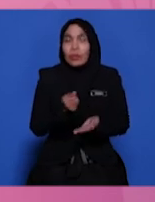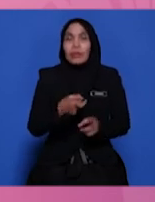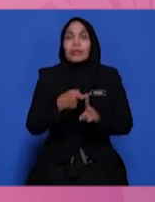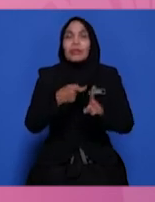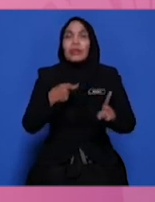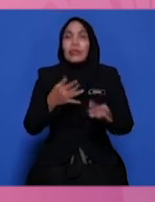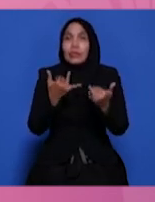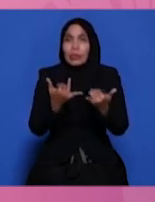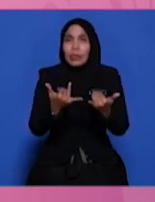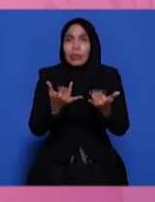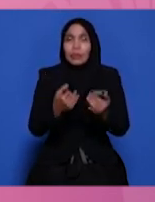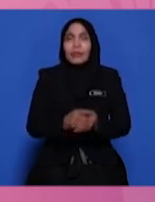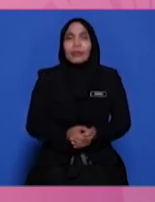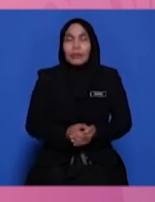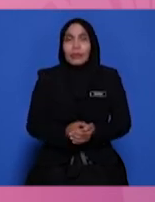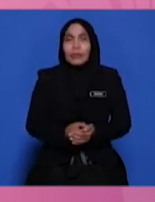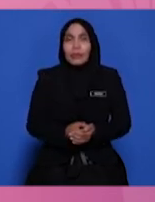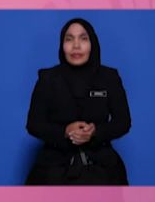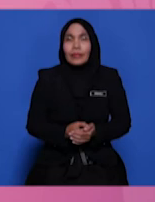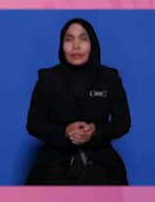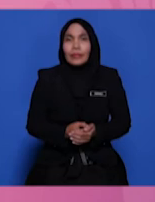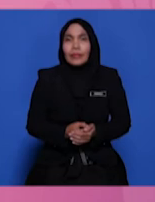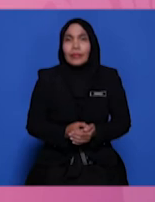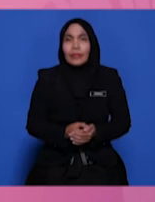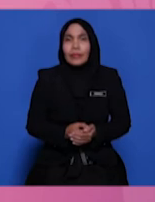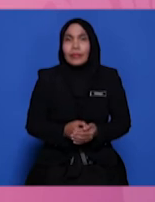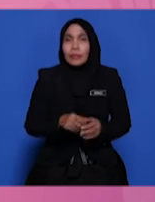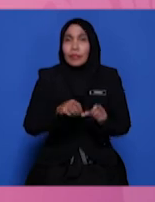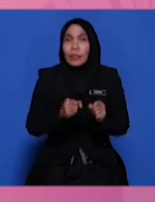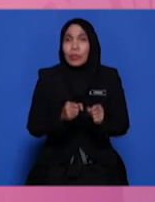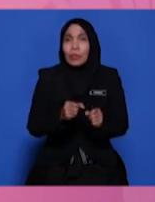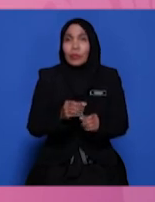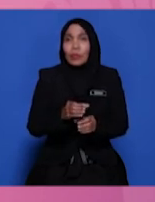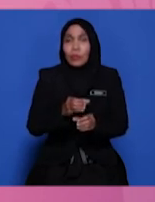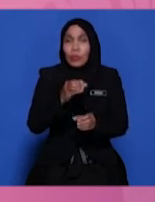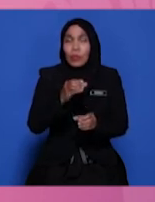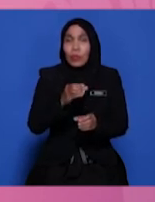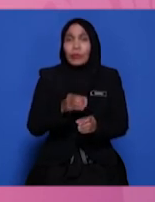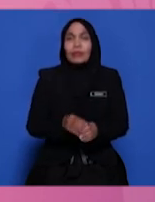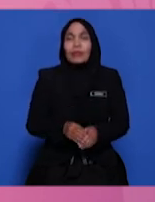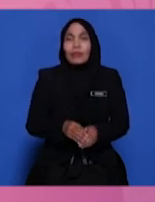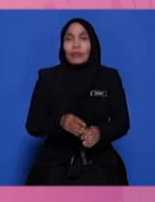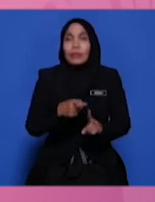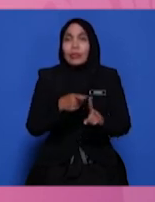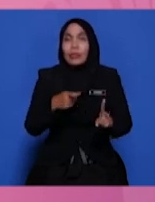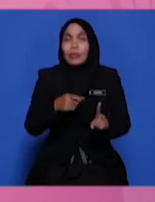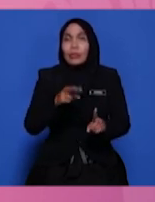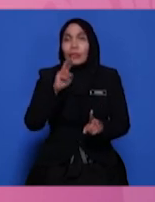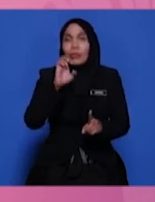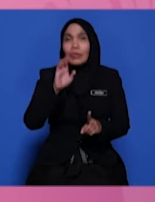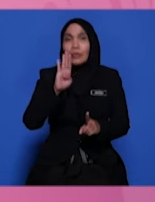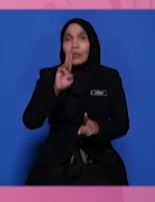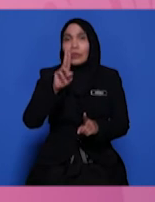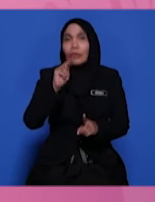Berkata peribahasa Melayu, melentur bulu, biarlah dari rebungnya. Dan uruskan wang saku anda